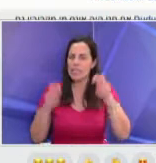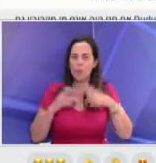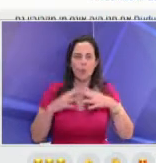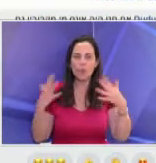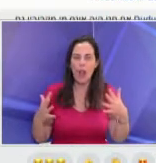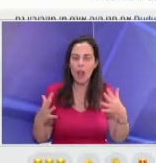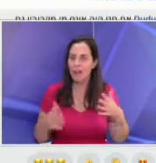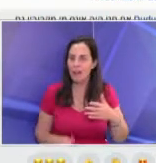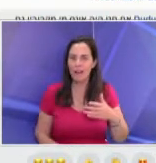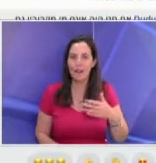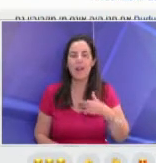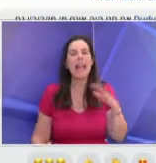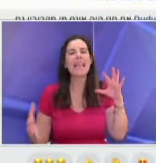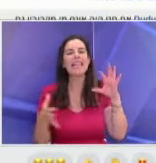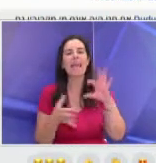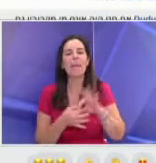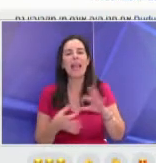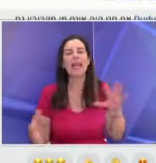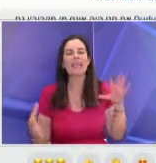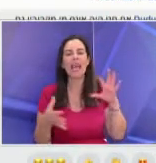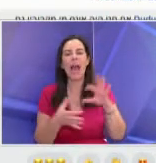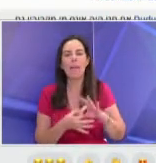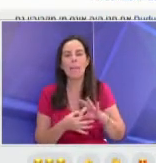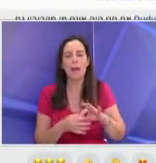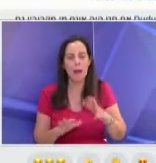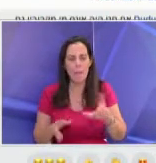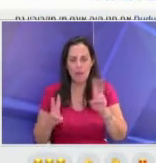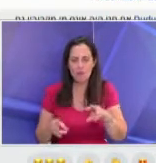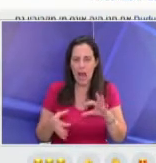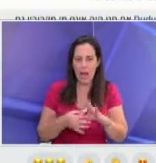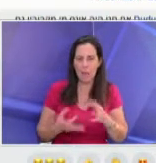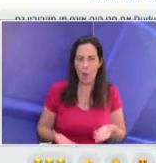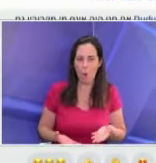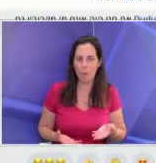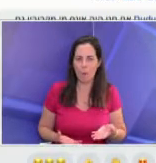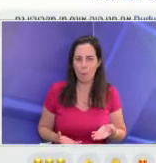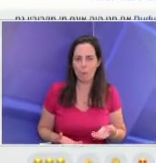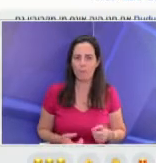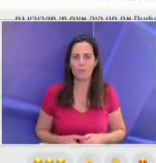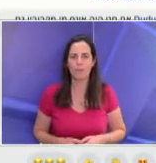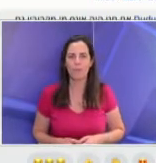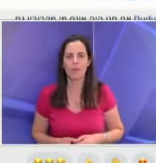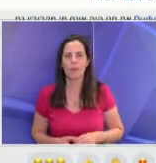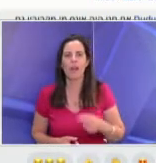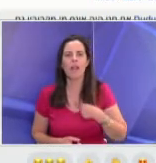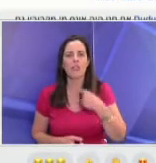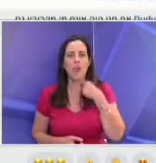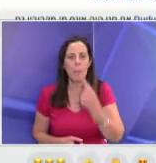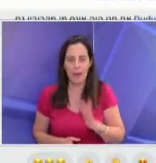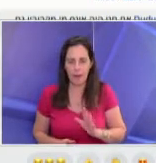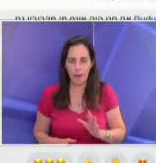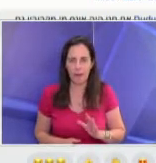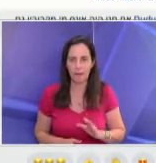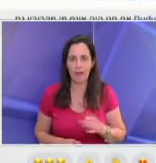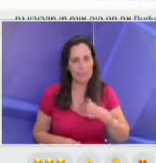גדולה. עוד פעם, אני לא... להתחבר לצד, להתחבר לצד. אבל יש חיבור זמני. להתחבר לצד, אוקיי, רגע. יכול להיות חיבור אד-הוק. לא, אני אומר, חיבור פונקציונלי,